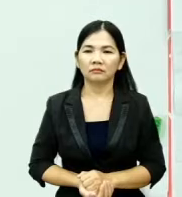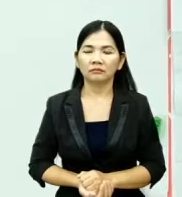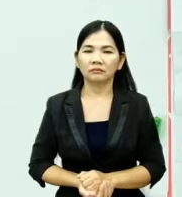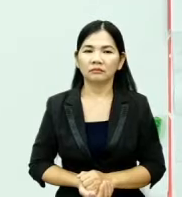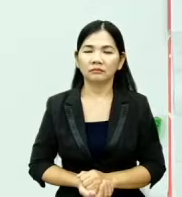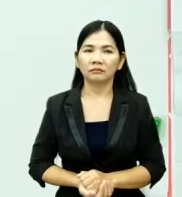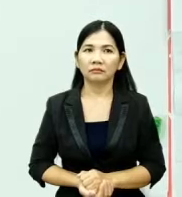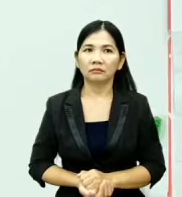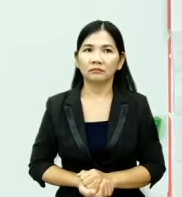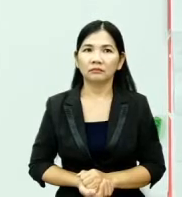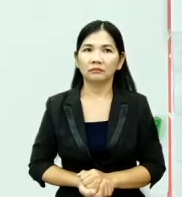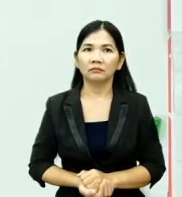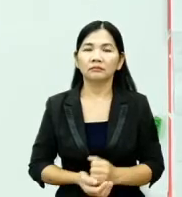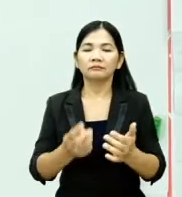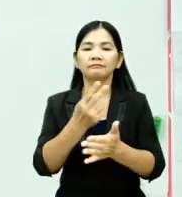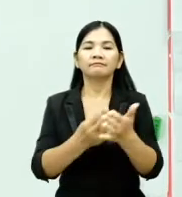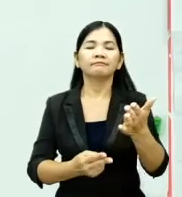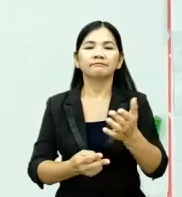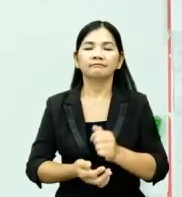chà chẳng mạch đấy con